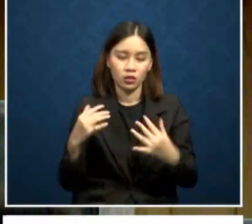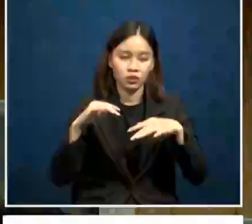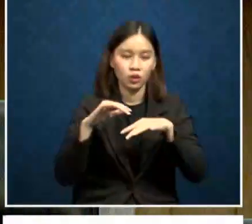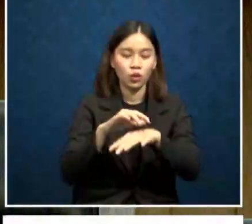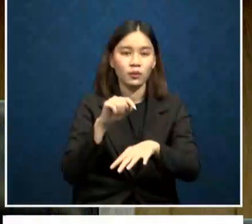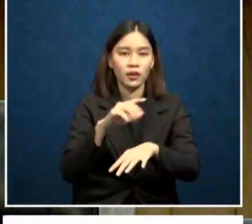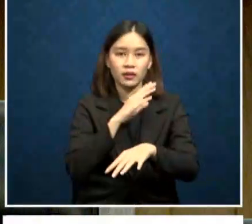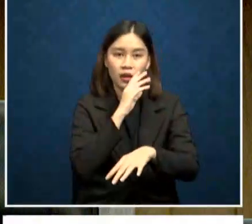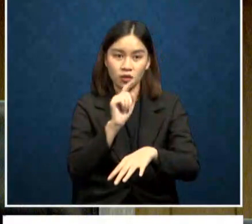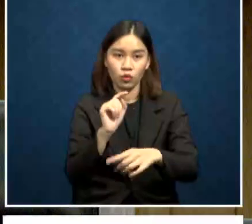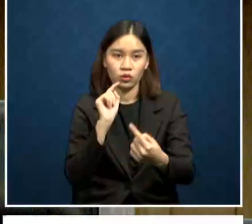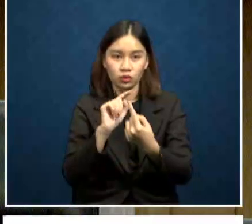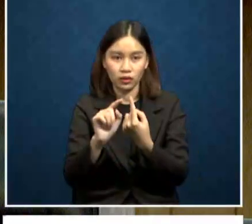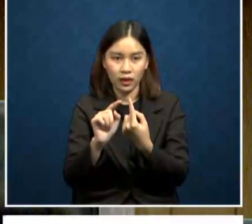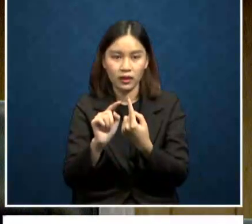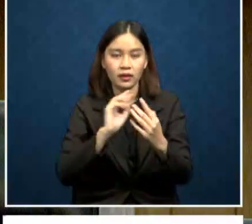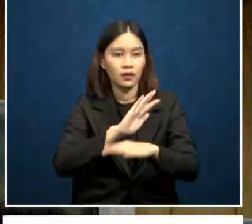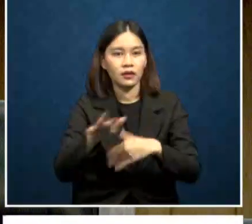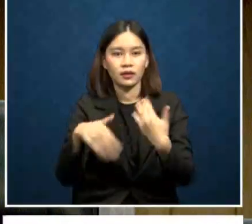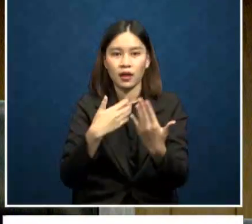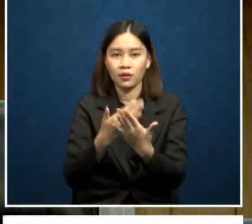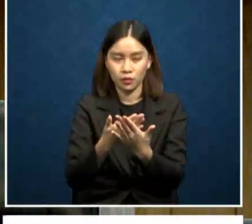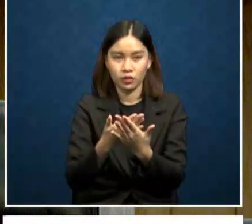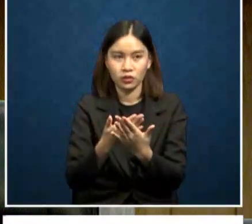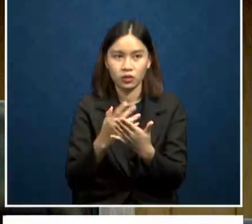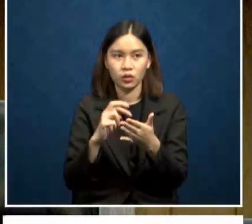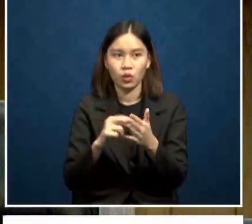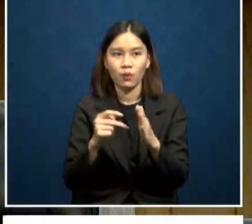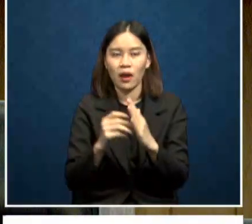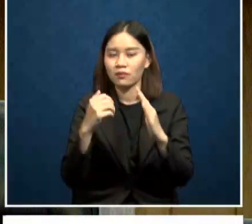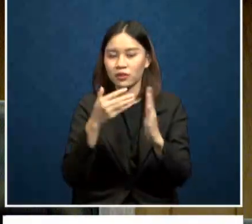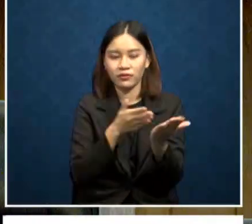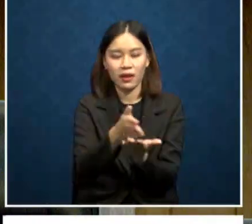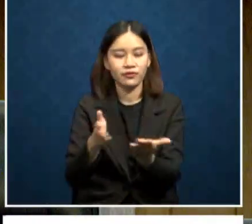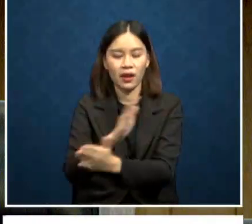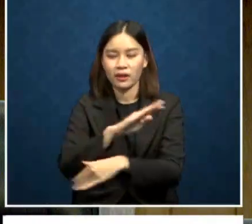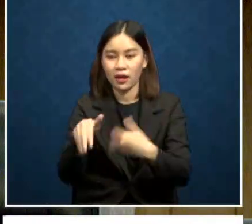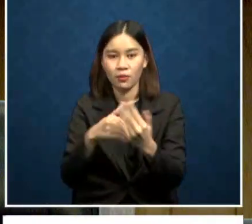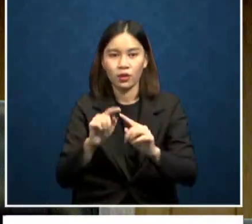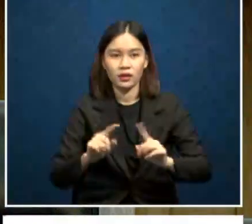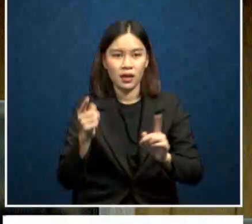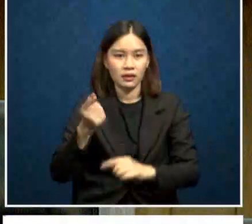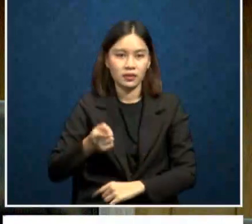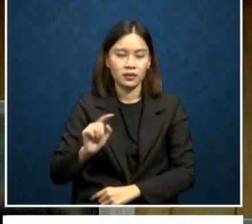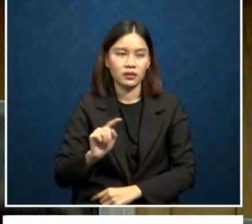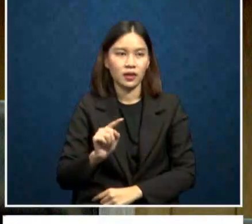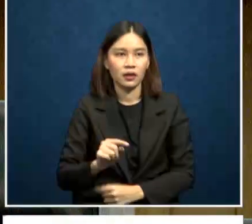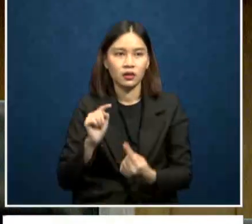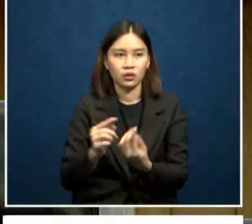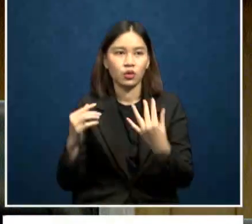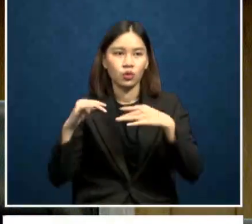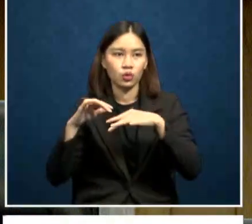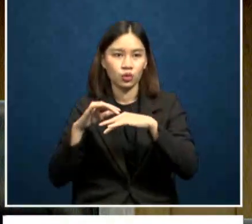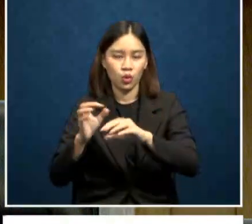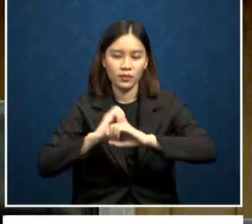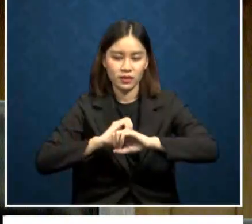ร่วมเนี่ยถ้าหากว่าพูดถึงภาพรวมแบบหลอยๆก็เรียกว่าเป็นทุกภาคส่วนแต่ในความเป็นจริงการมีส่วนร่วม